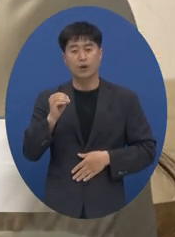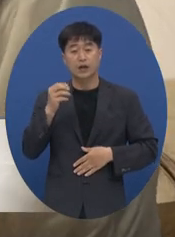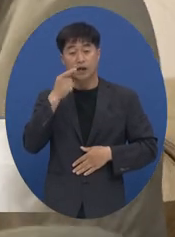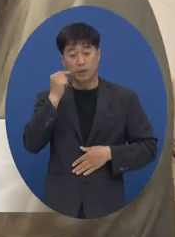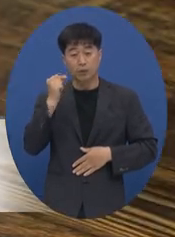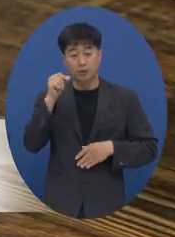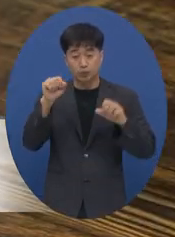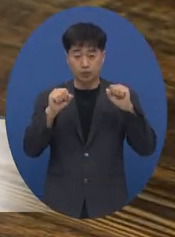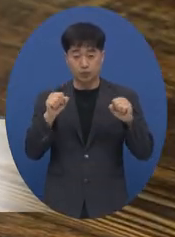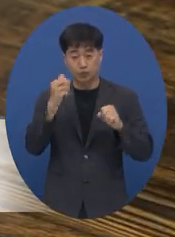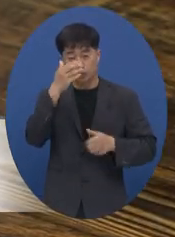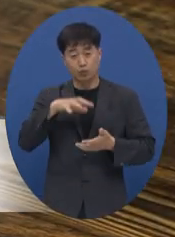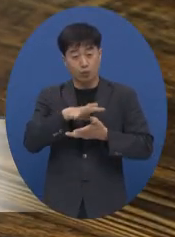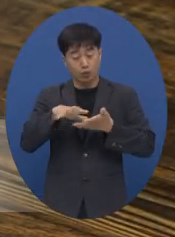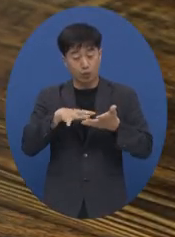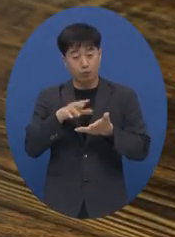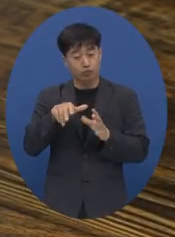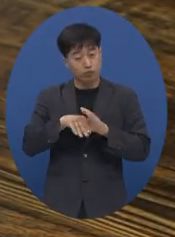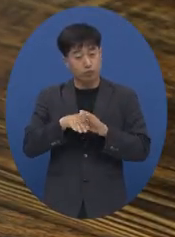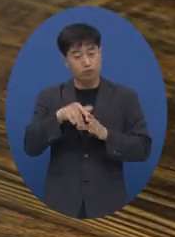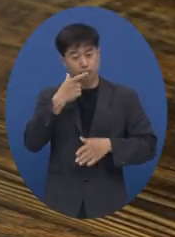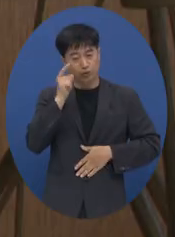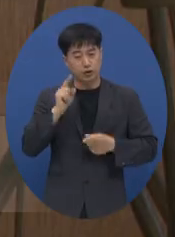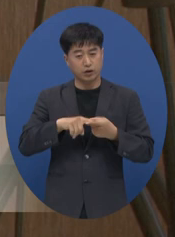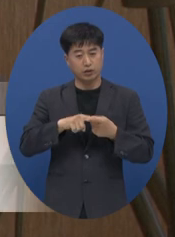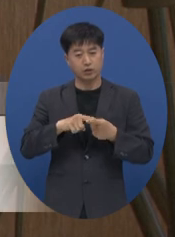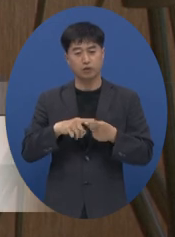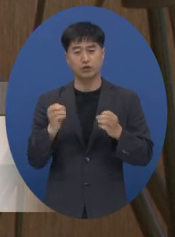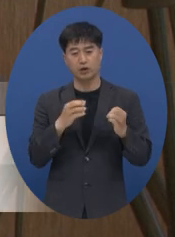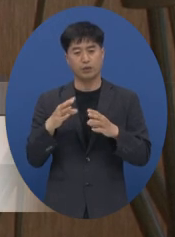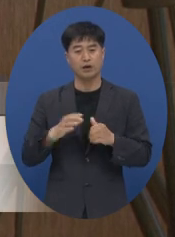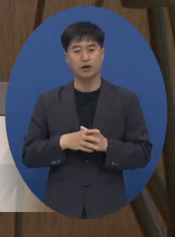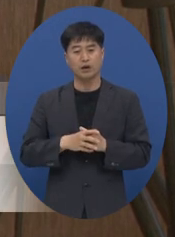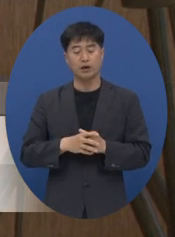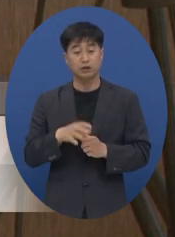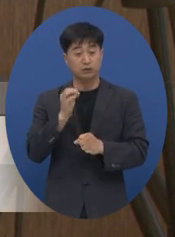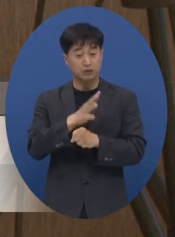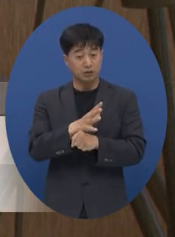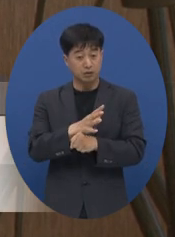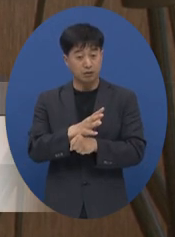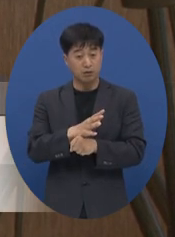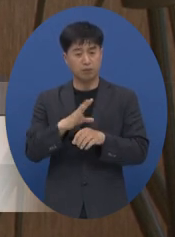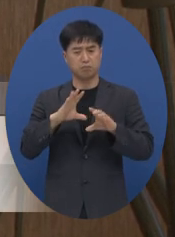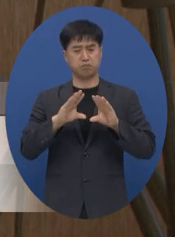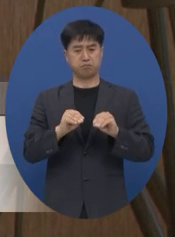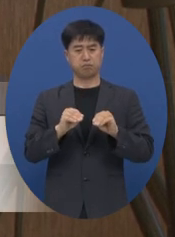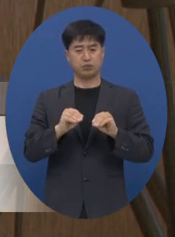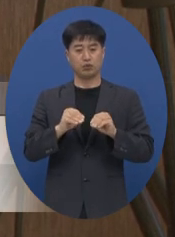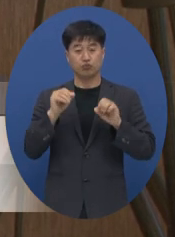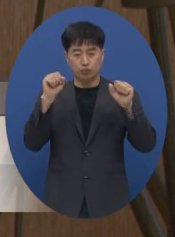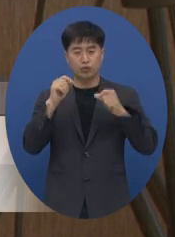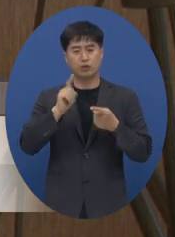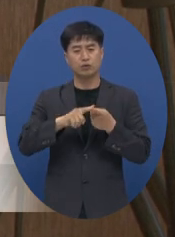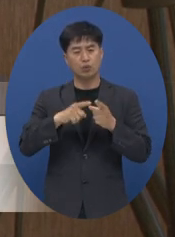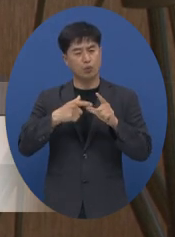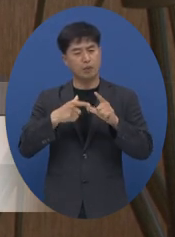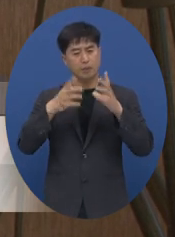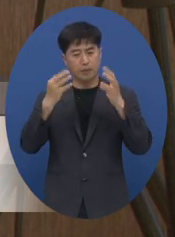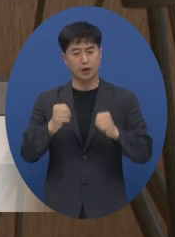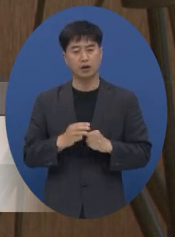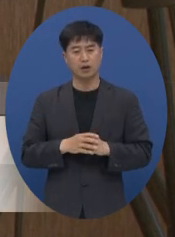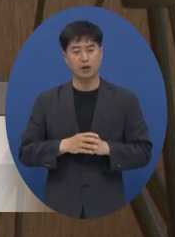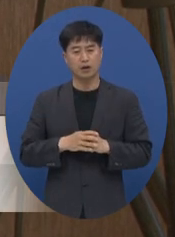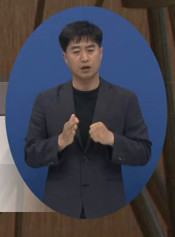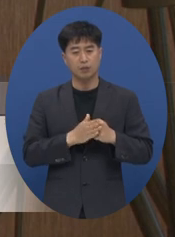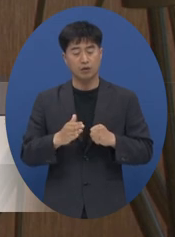부족 등에 대해서도 솔직한 대화를 나눴습니다. 불매운동에 대해서 또 고민을 많이 하게 되더라고요. 그래서 제가